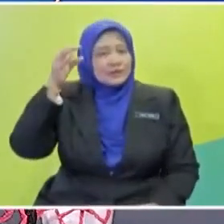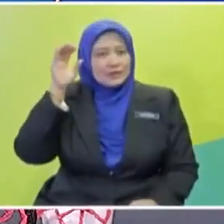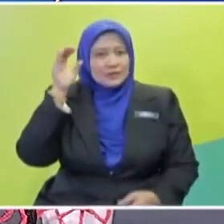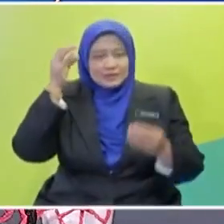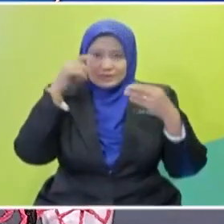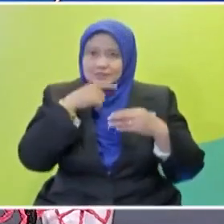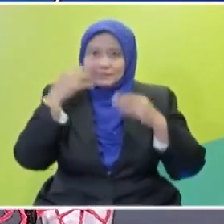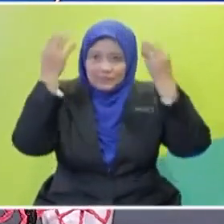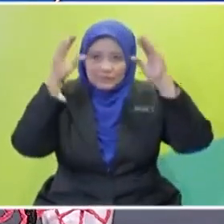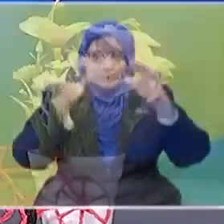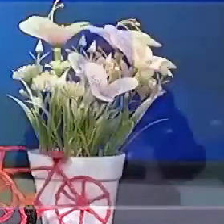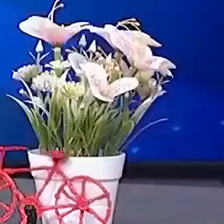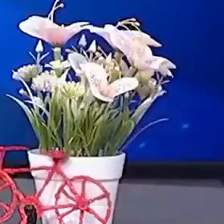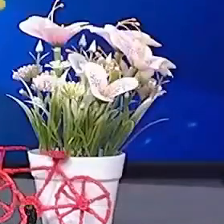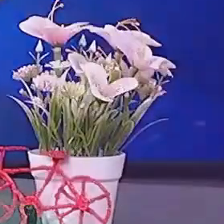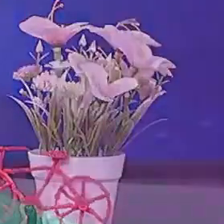ini.